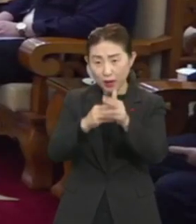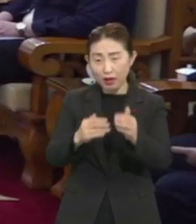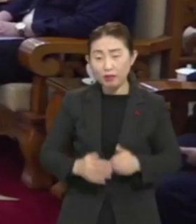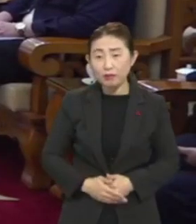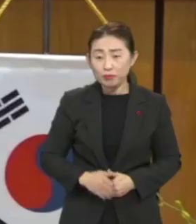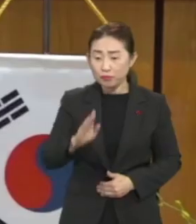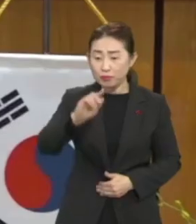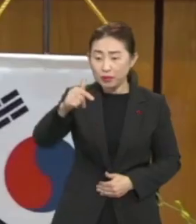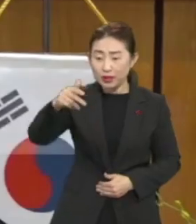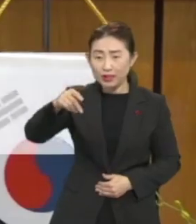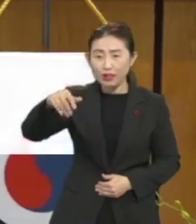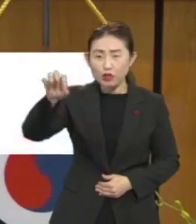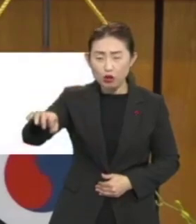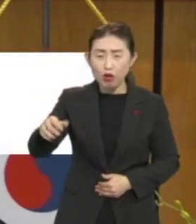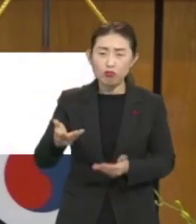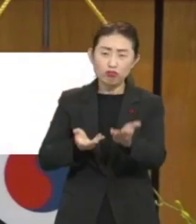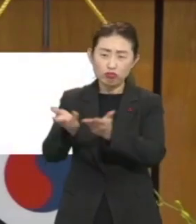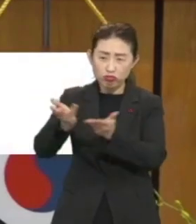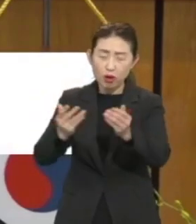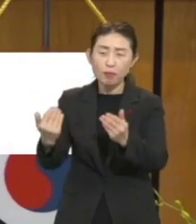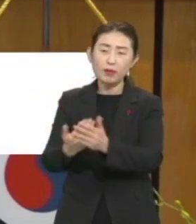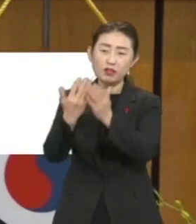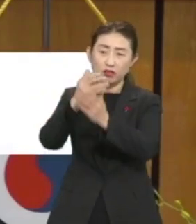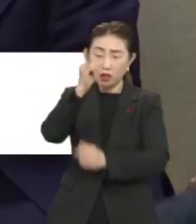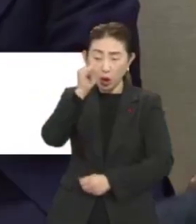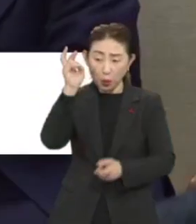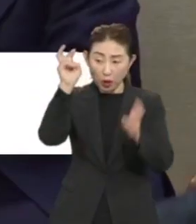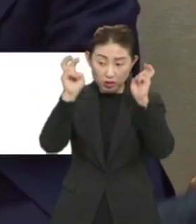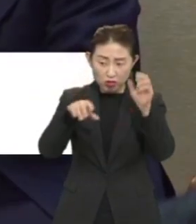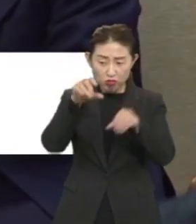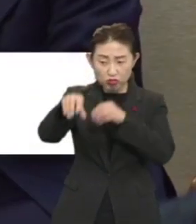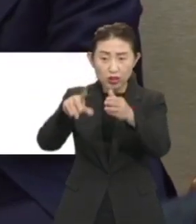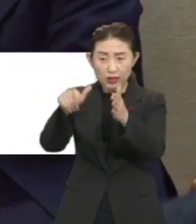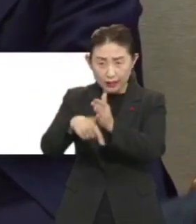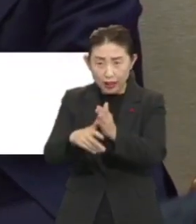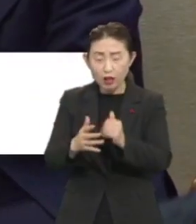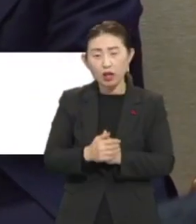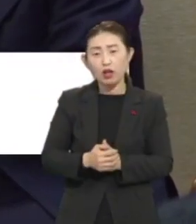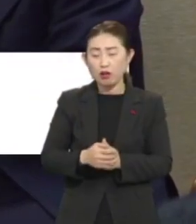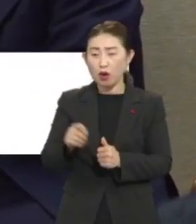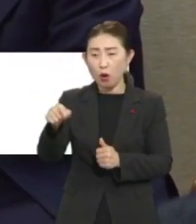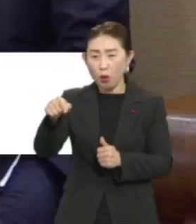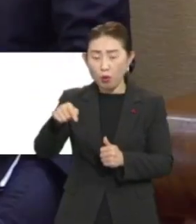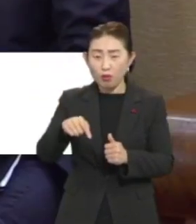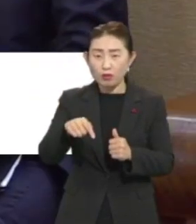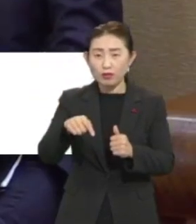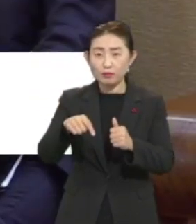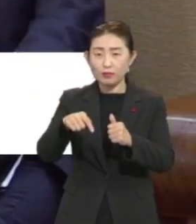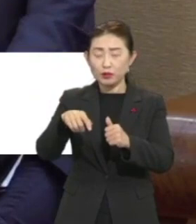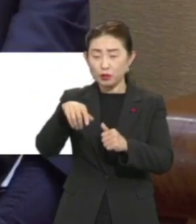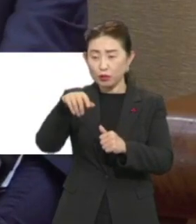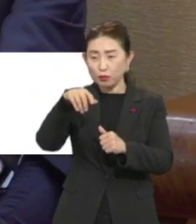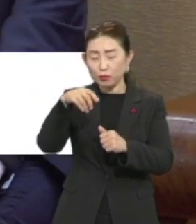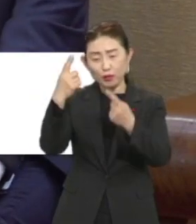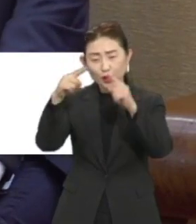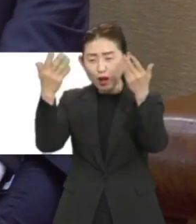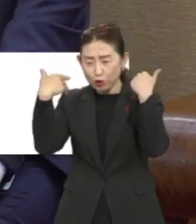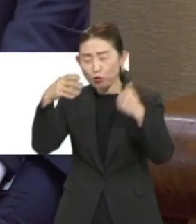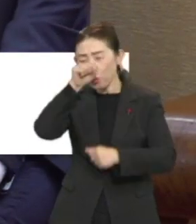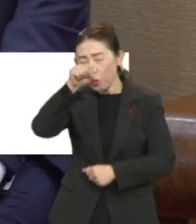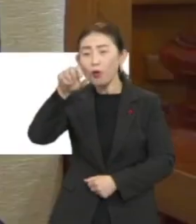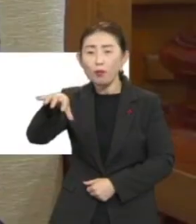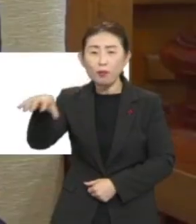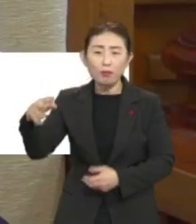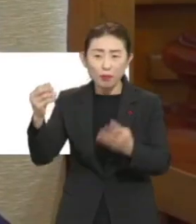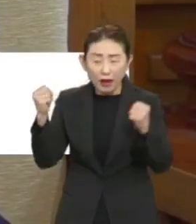특히 박장성이 교육이 발전한 곳인 만큼 기업들의 투자 때 고급 인력 확보가 용이할 걸로 기대됩니다.